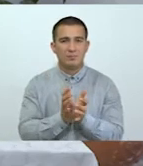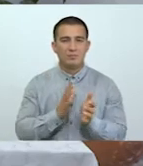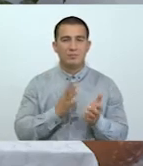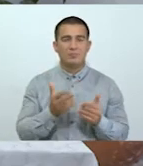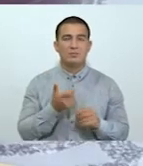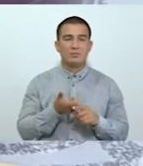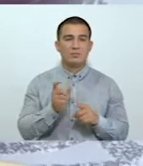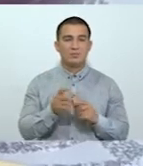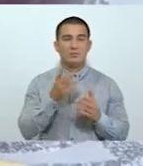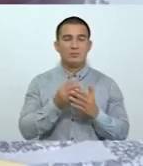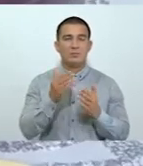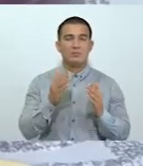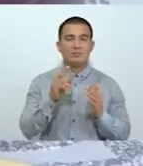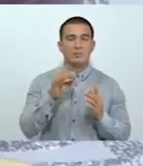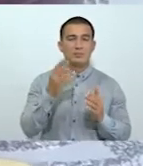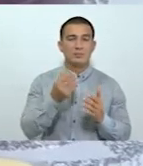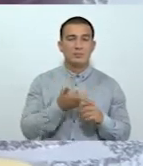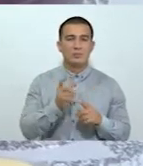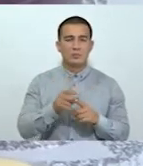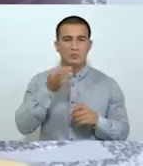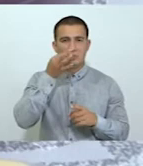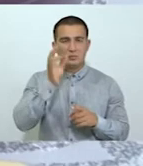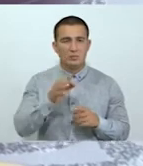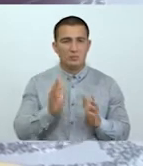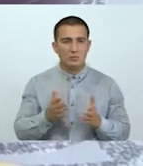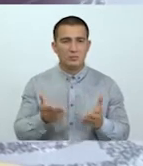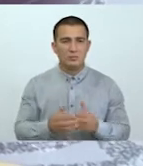Shunda pitsamiz juda ham mazali chiqadi.